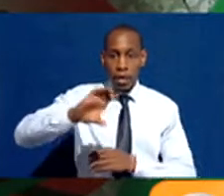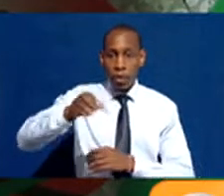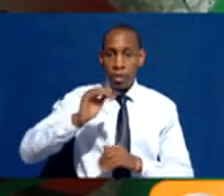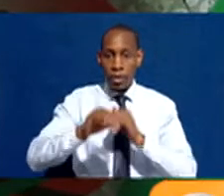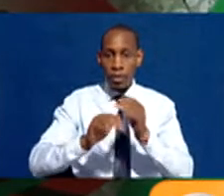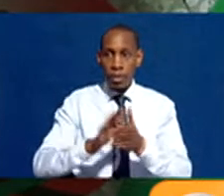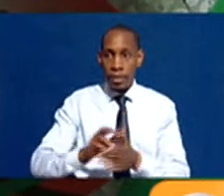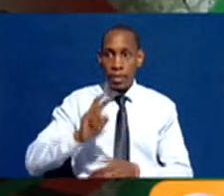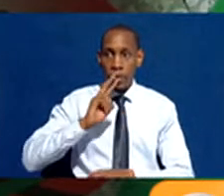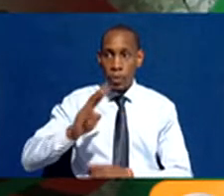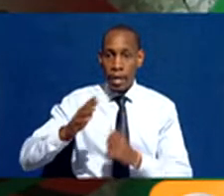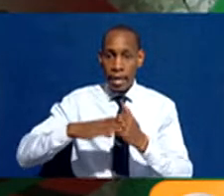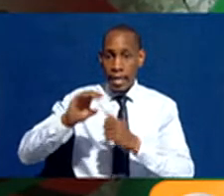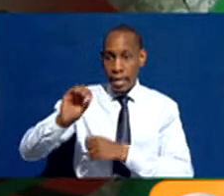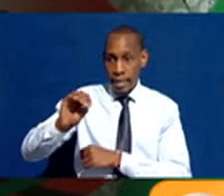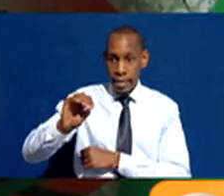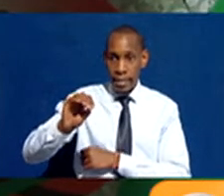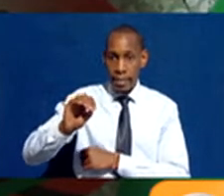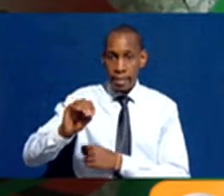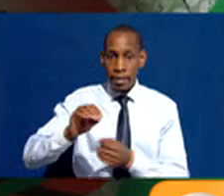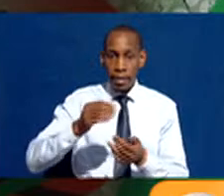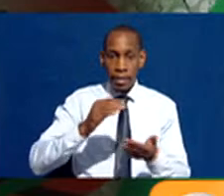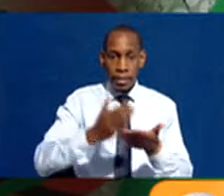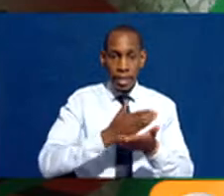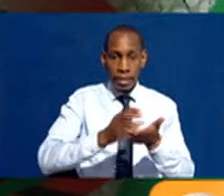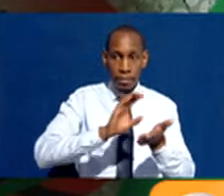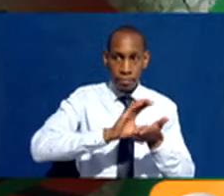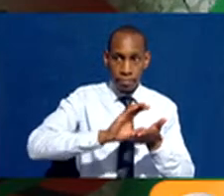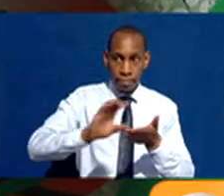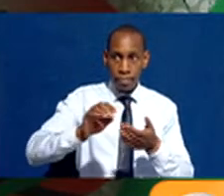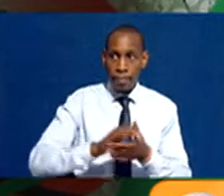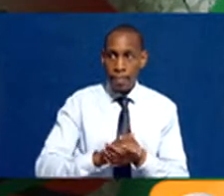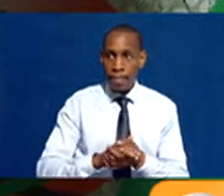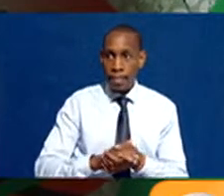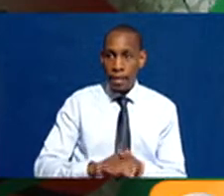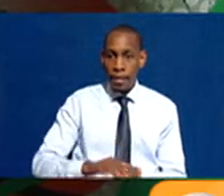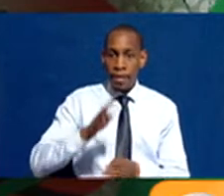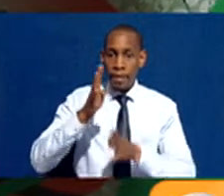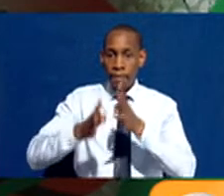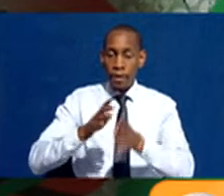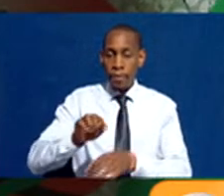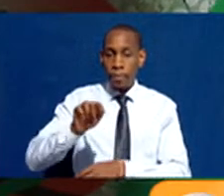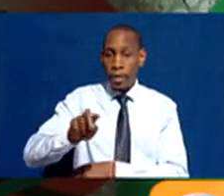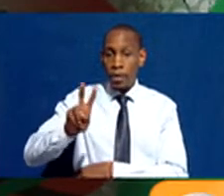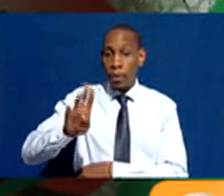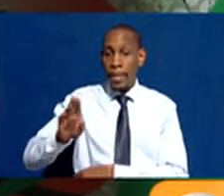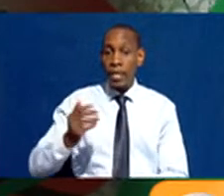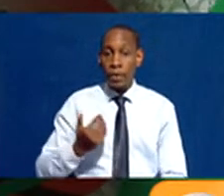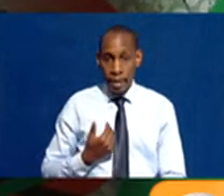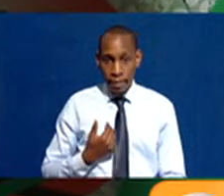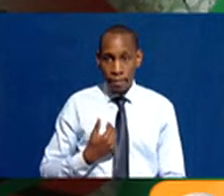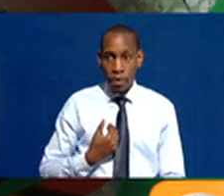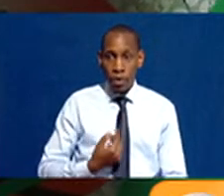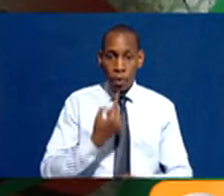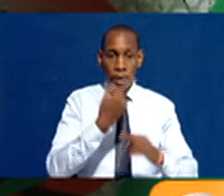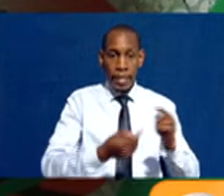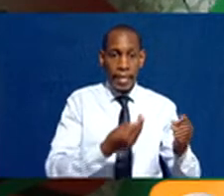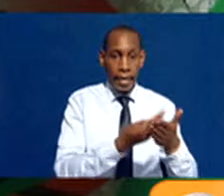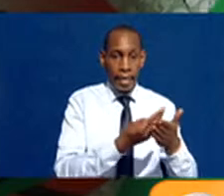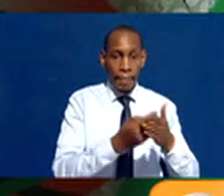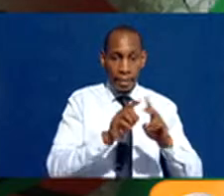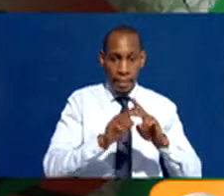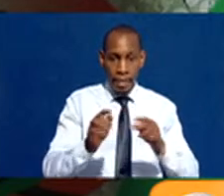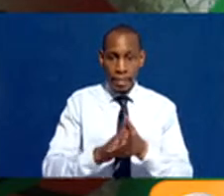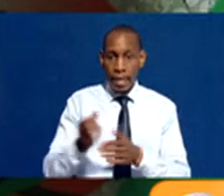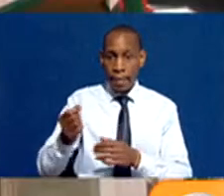yote 290 yamepatiwa mgao wa shilingi bilioni 44.2 katika mwaka wa kifedha